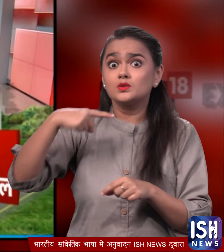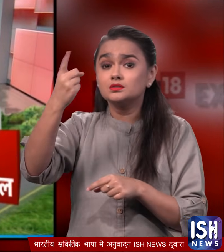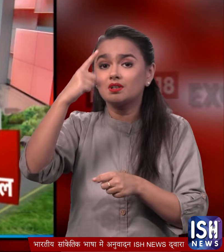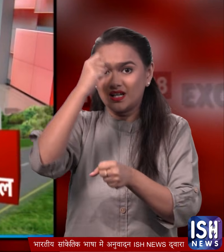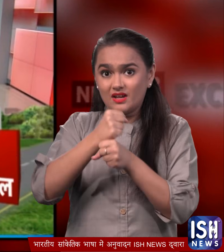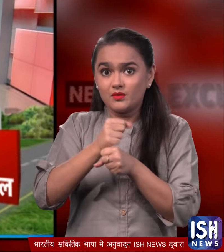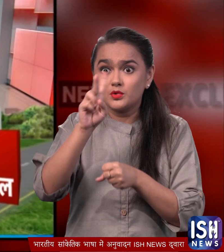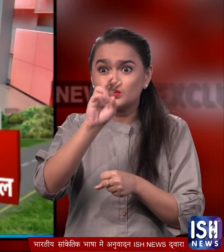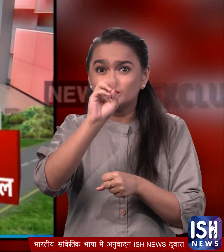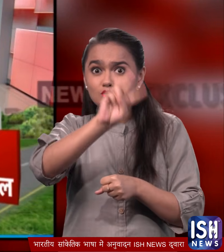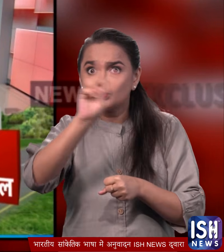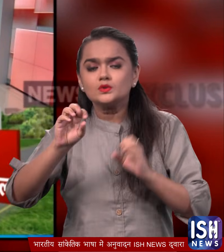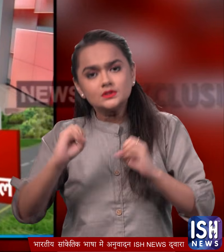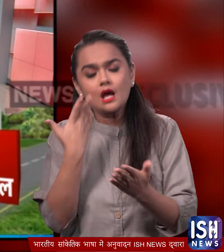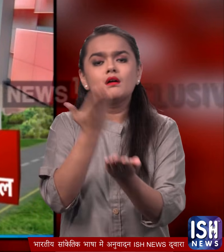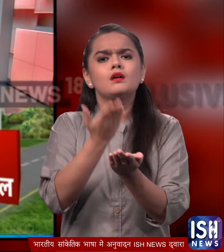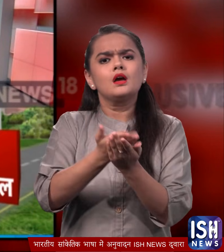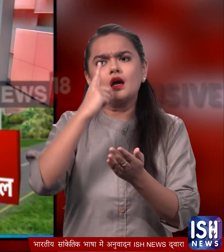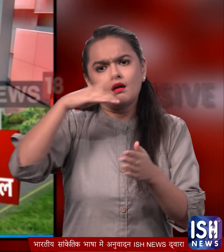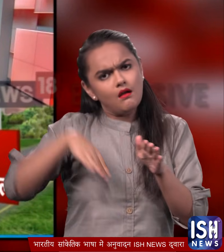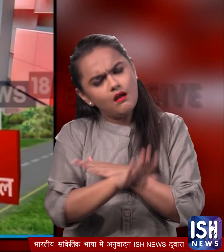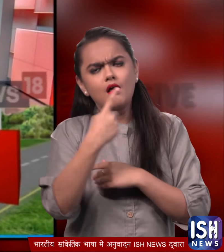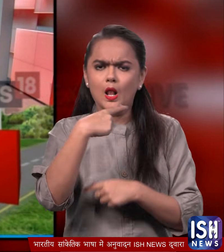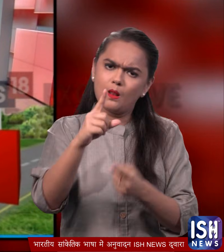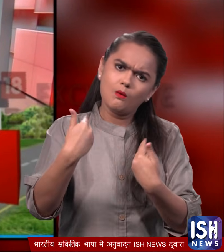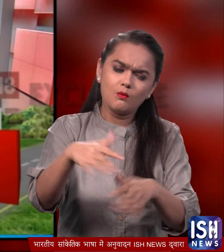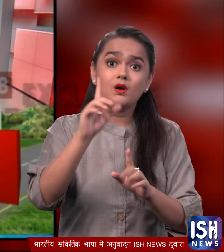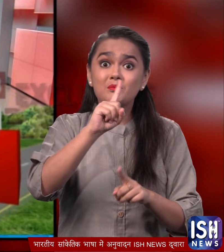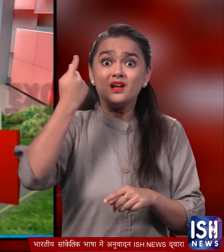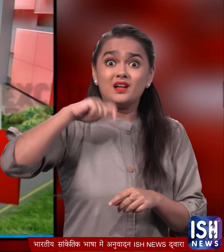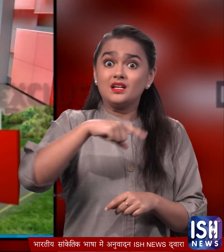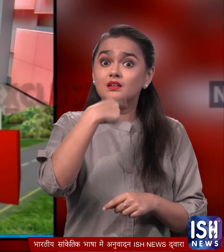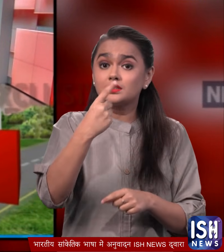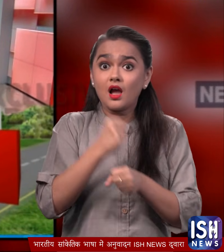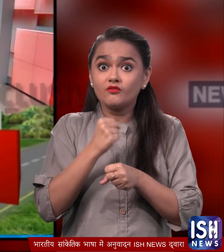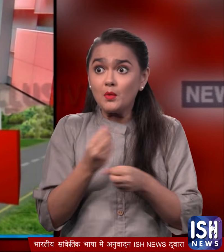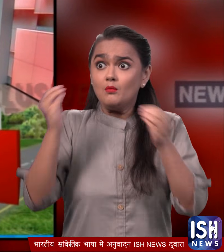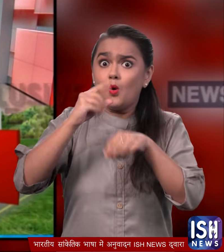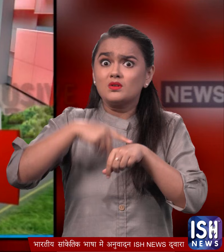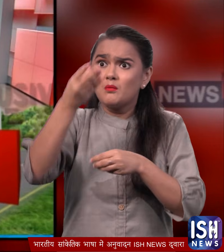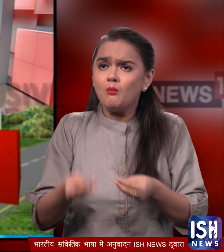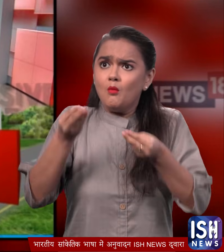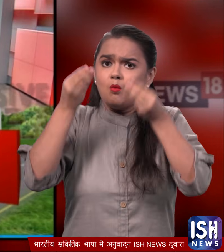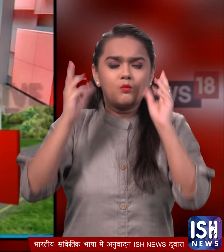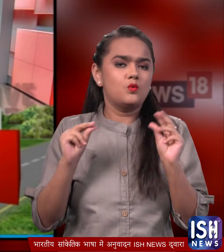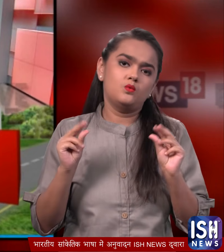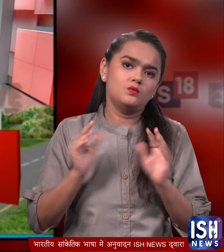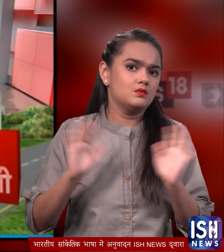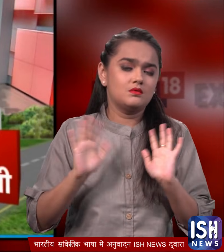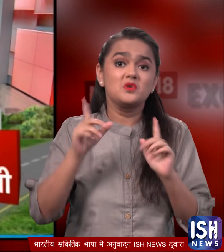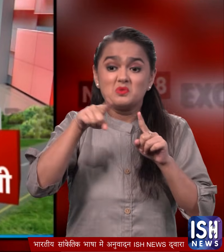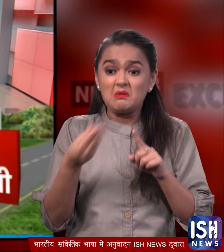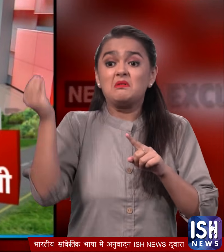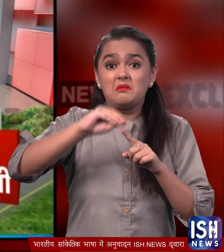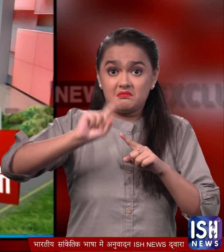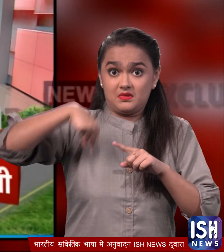मई 2022 से दाखिला शुरू करना चाहती, मगर अदालत ने कहा कि सरकार को और समय देना सही नहीं होगा। अब इस मामले में अगली